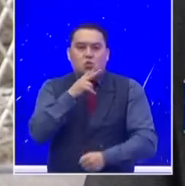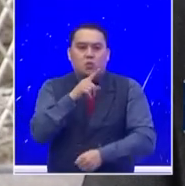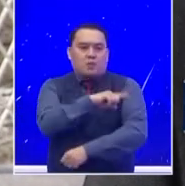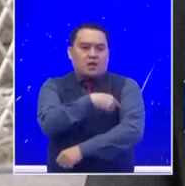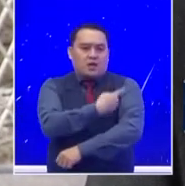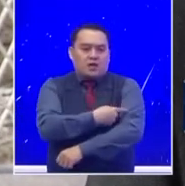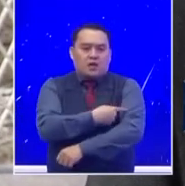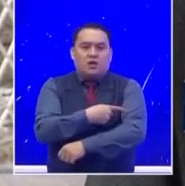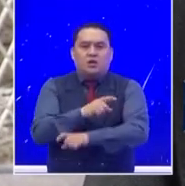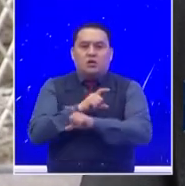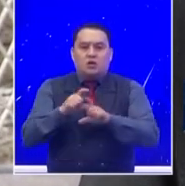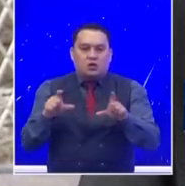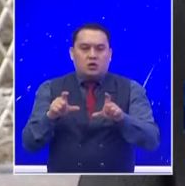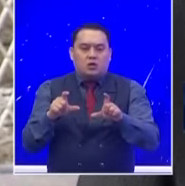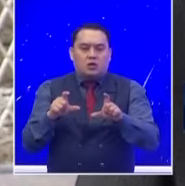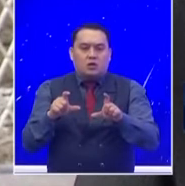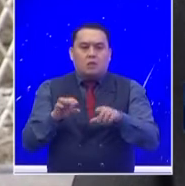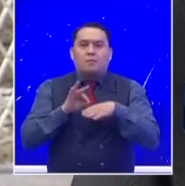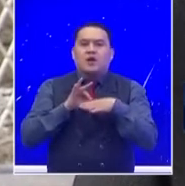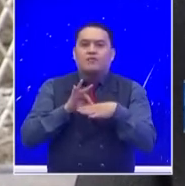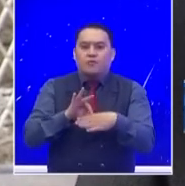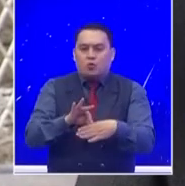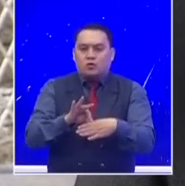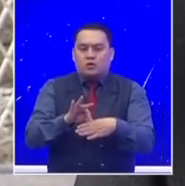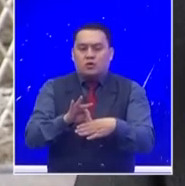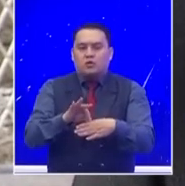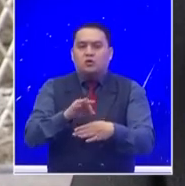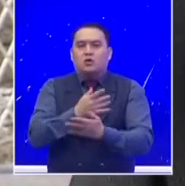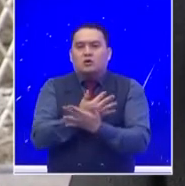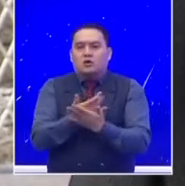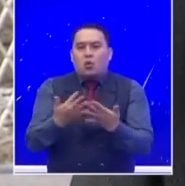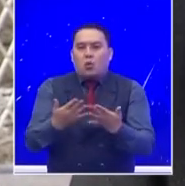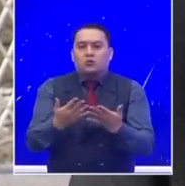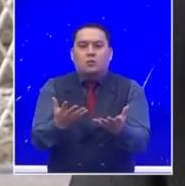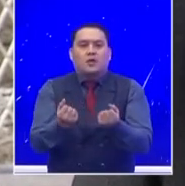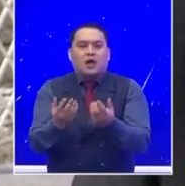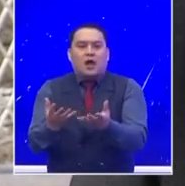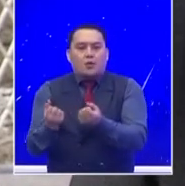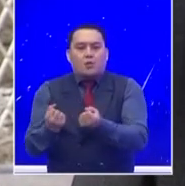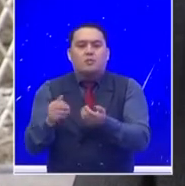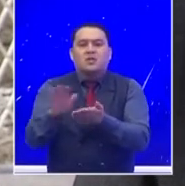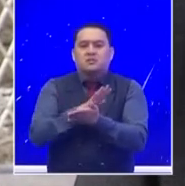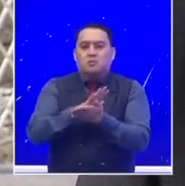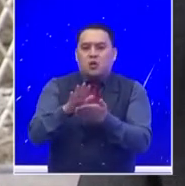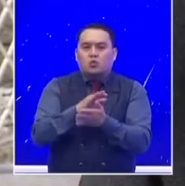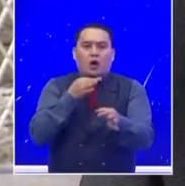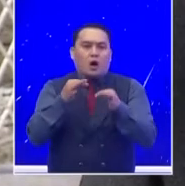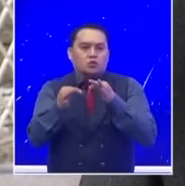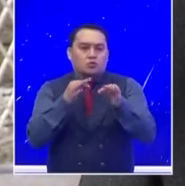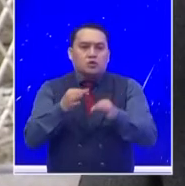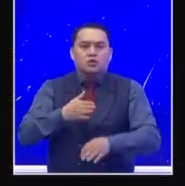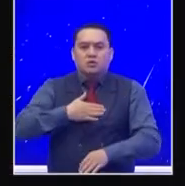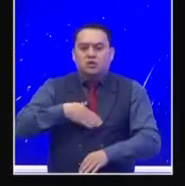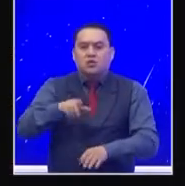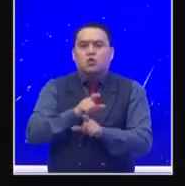медицинская клиника «Хёнде» проводит сотни приемов, бесплатных приемов, консультаций наших